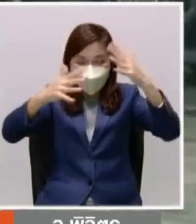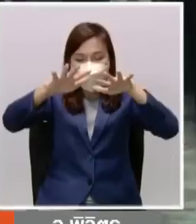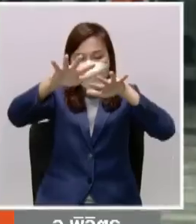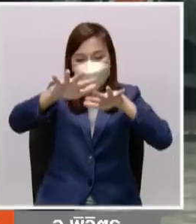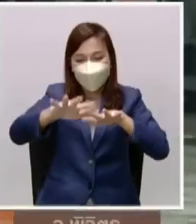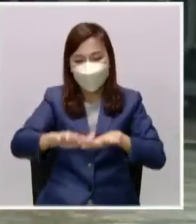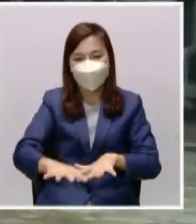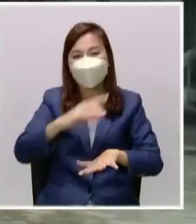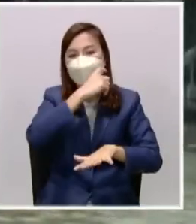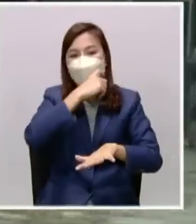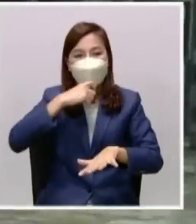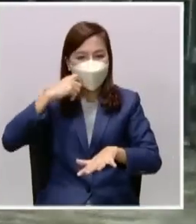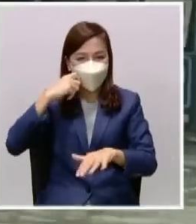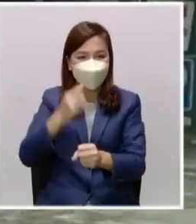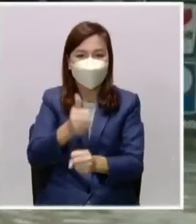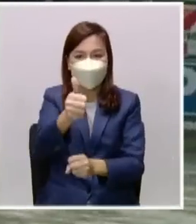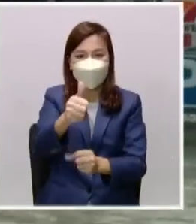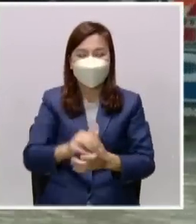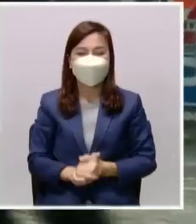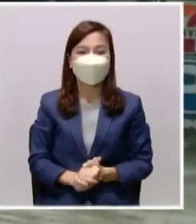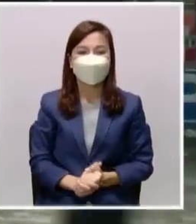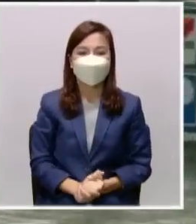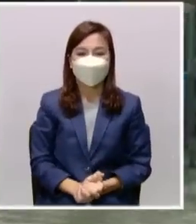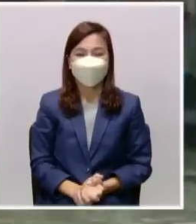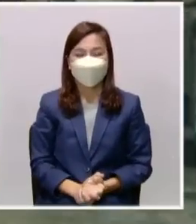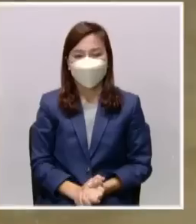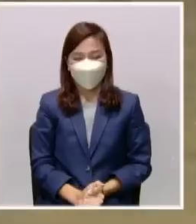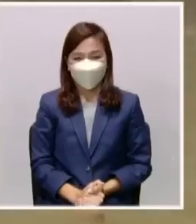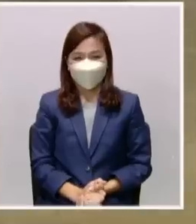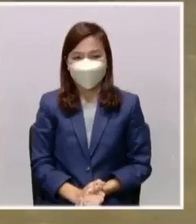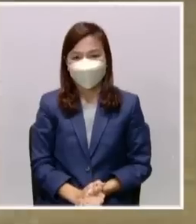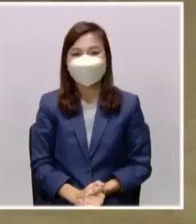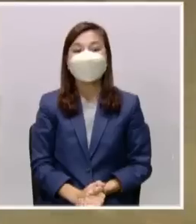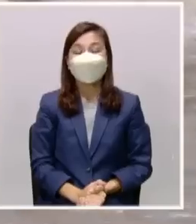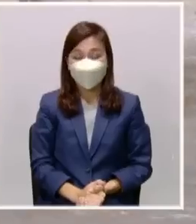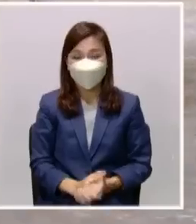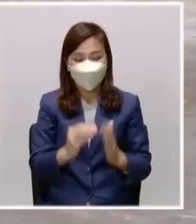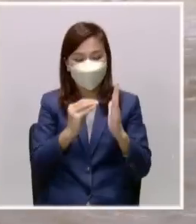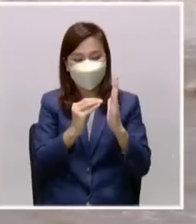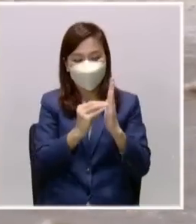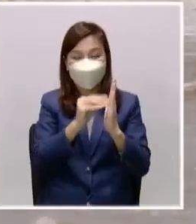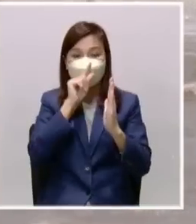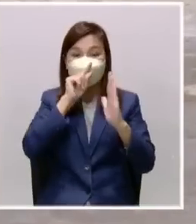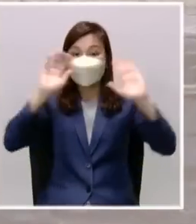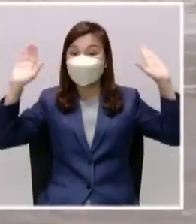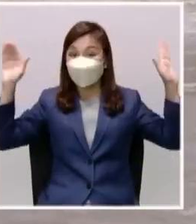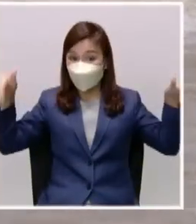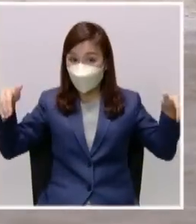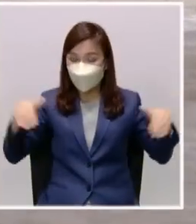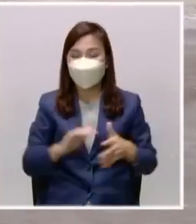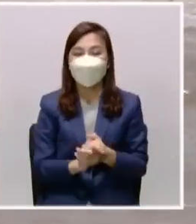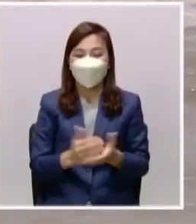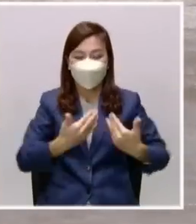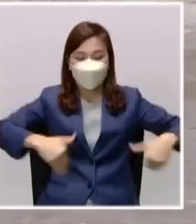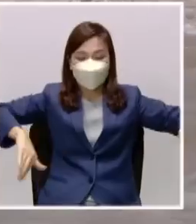ก็จะเข้าสู่ภาวะปกติได้ครับส่วนกรณีที่เขื่อนเจ้าพระยาจังหวัดชัยนาทได้มีการระบายน้ำลง